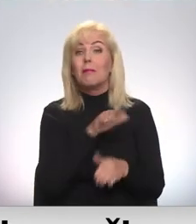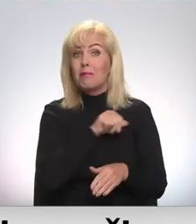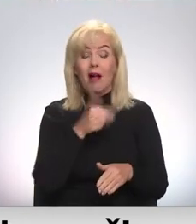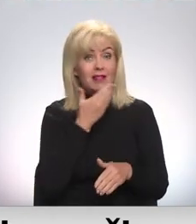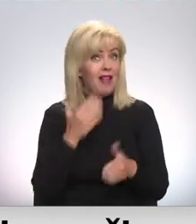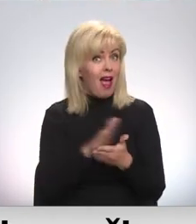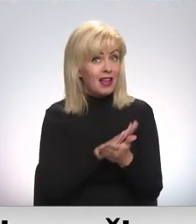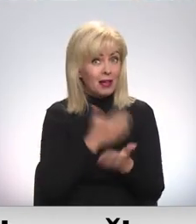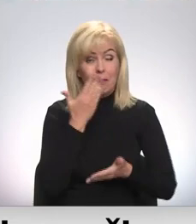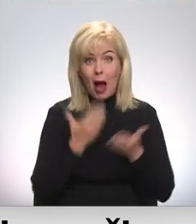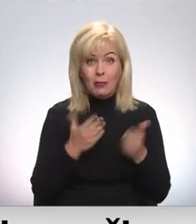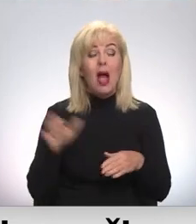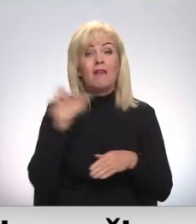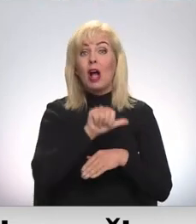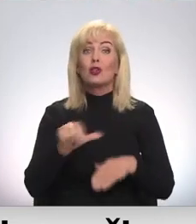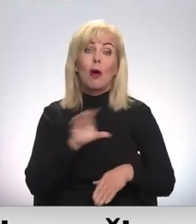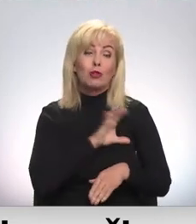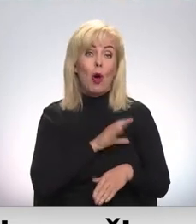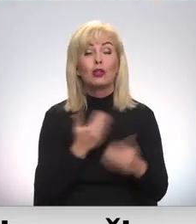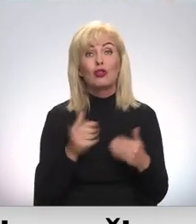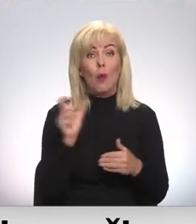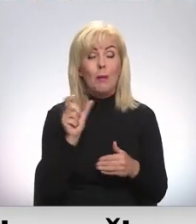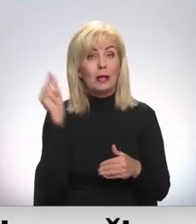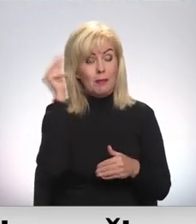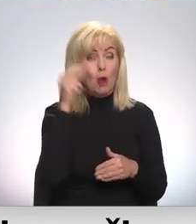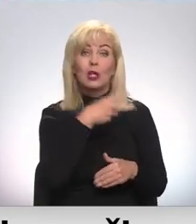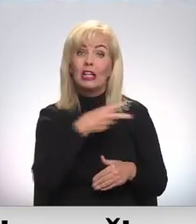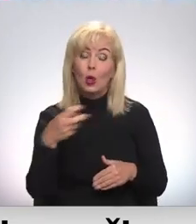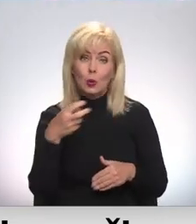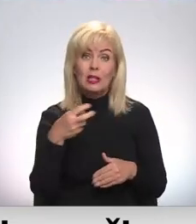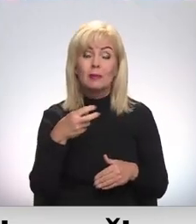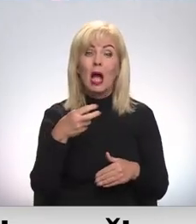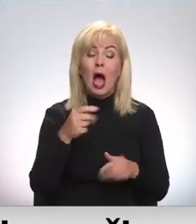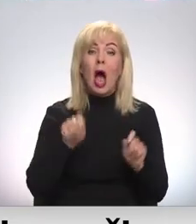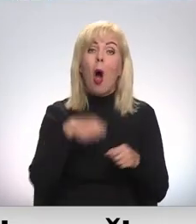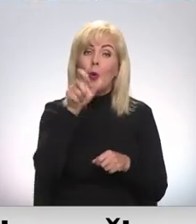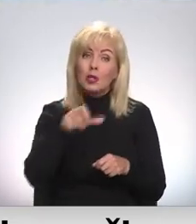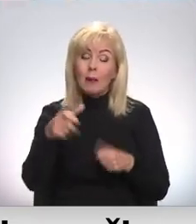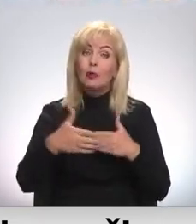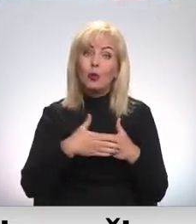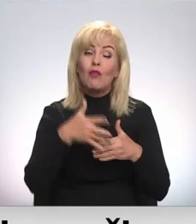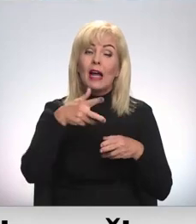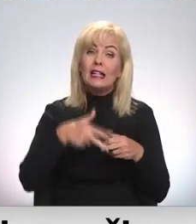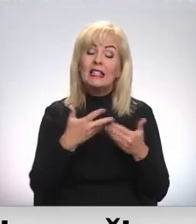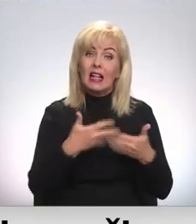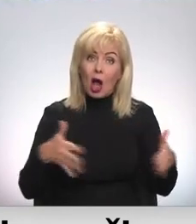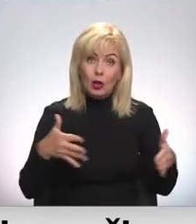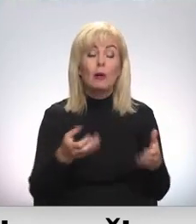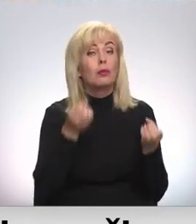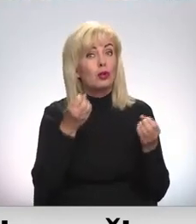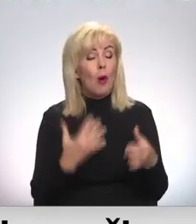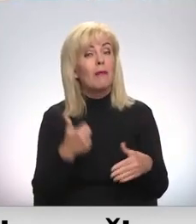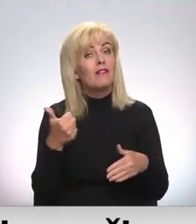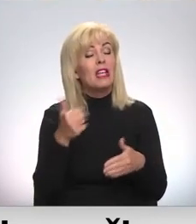pamēģinojis. Valsts robežsardzes koledžā šobrīd mācās aptuveni 200 izglītojumiem. Tuvojoties izlaidumu laikam, tiks apzināti arī viņu